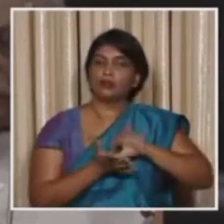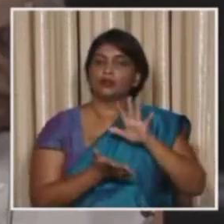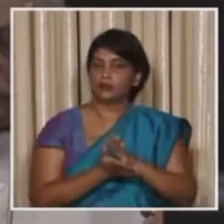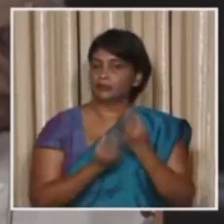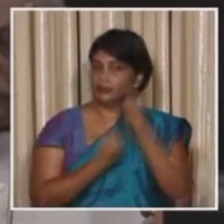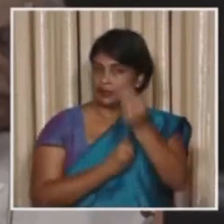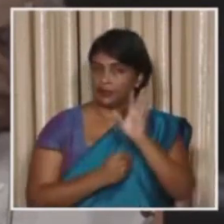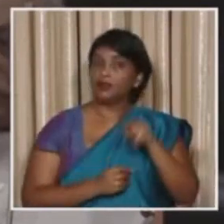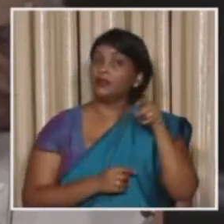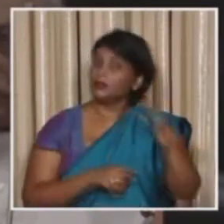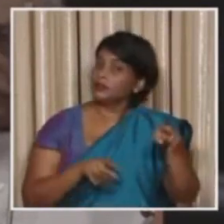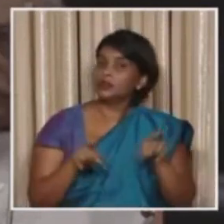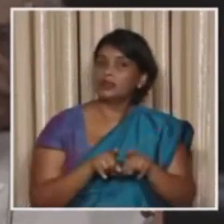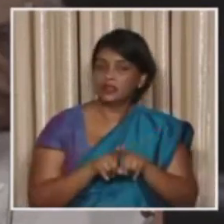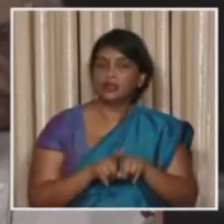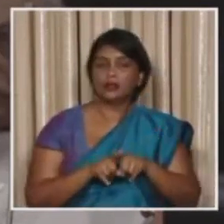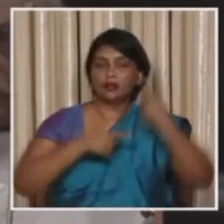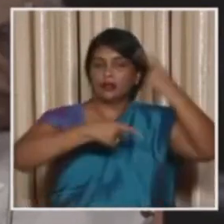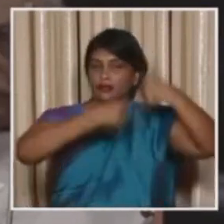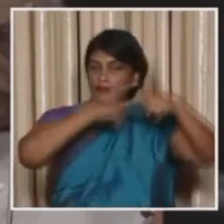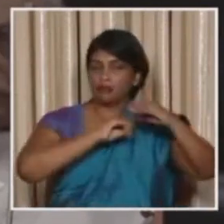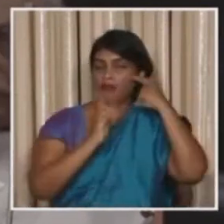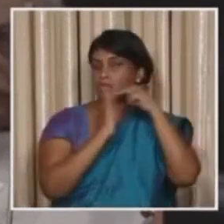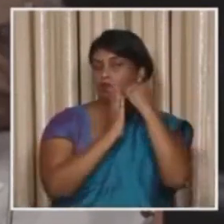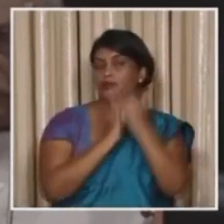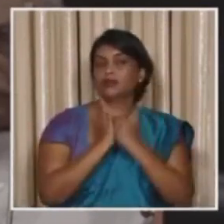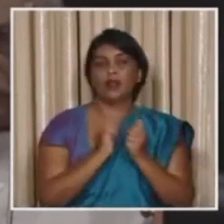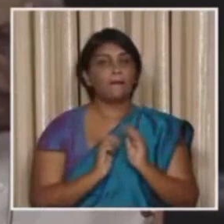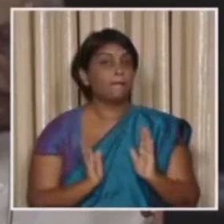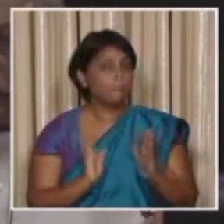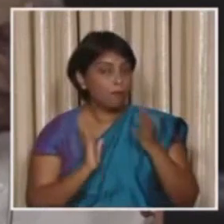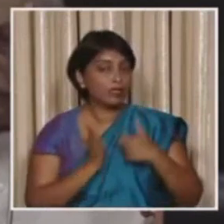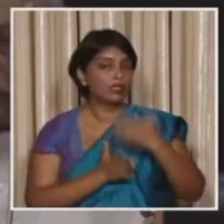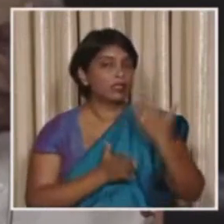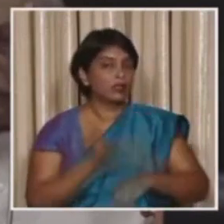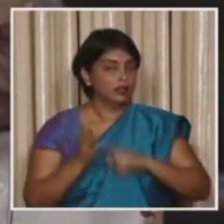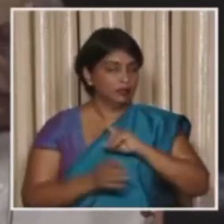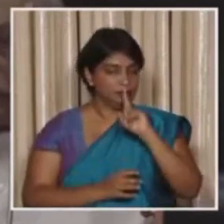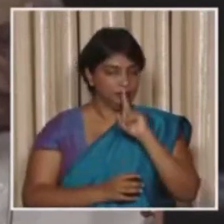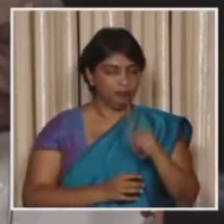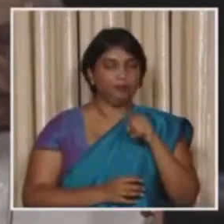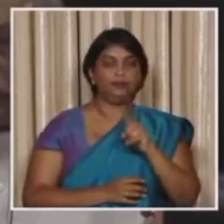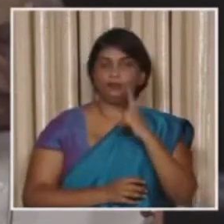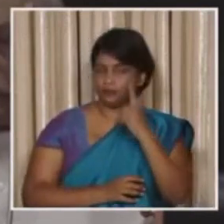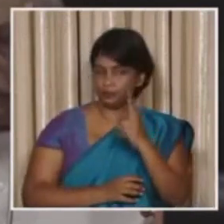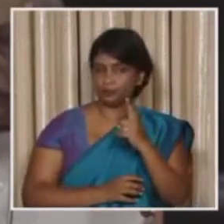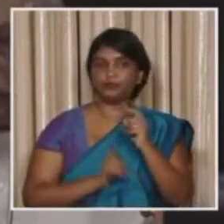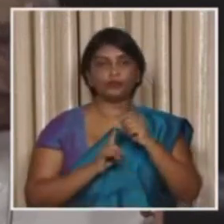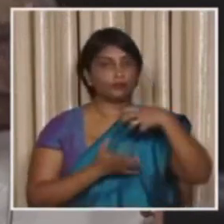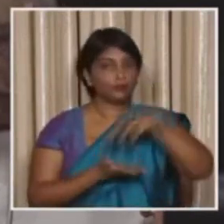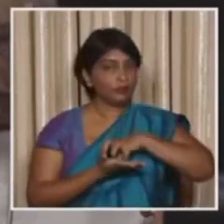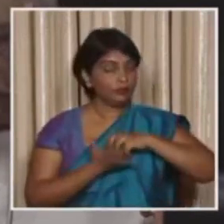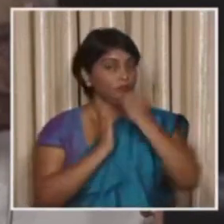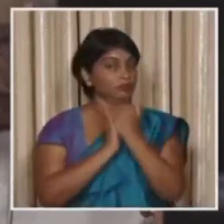තියෙනවා. එසේම පහත දැක්වෙන කරුණු ක්‍රියාත්මක කළ යුතු බව ඒ වාර්තාවේ සඳහන් වෙනවා. එකක්, පළාත්